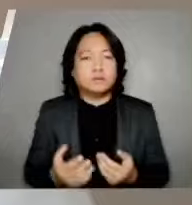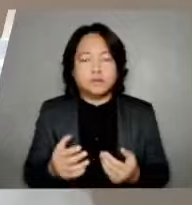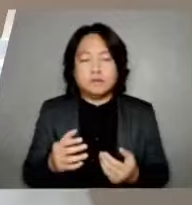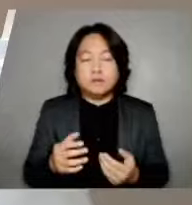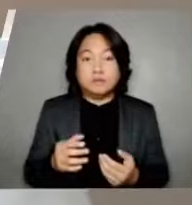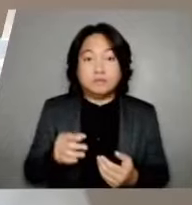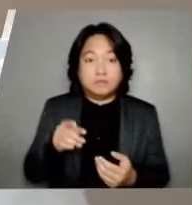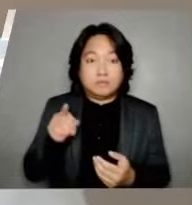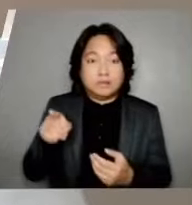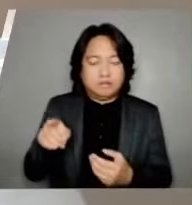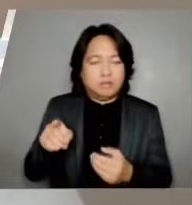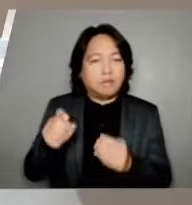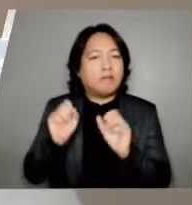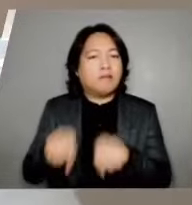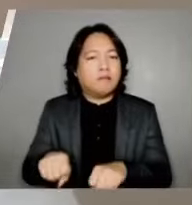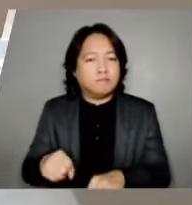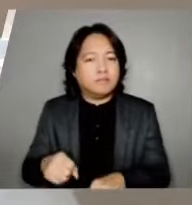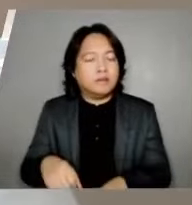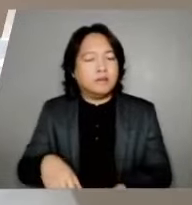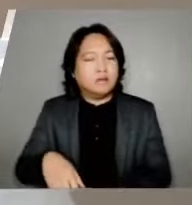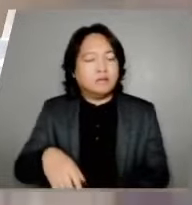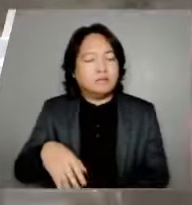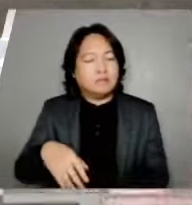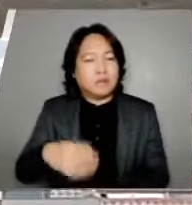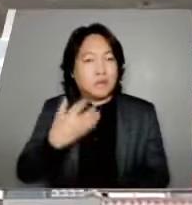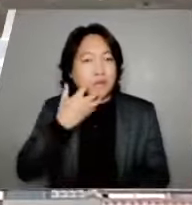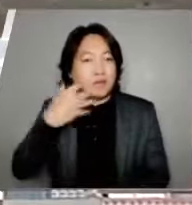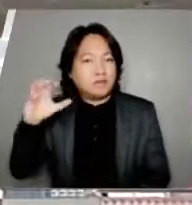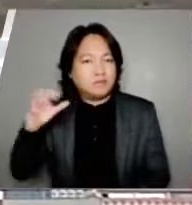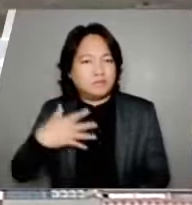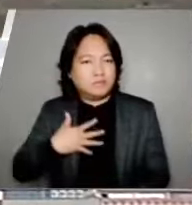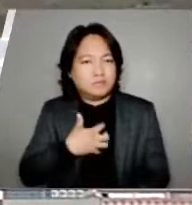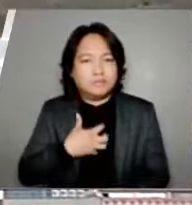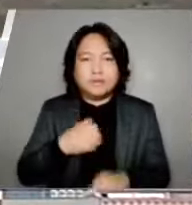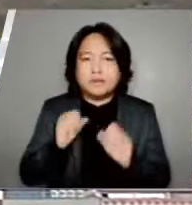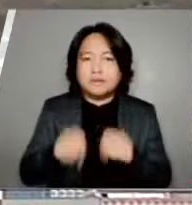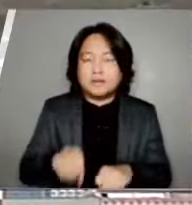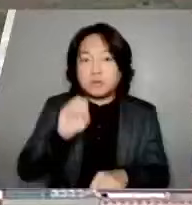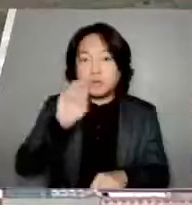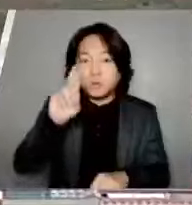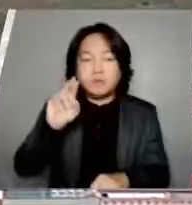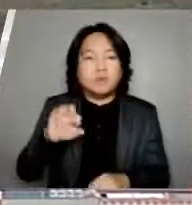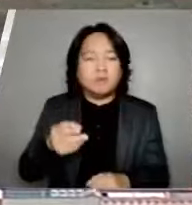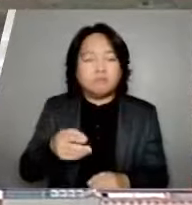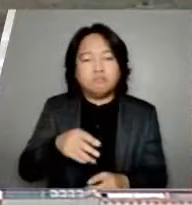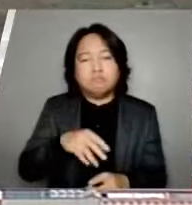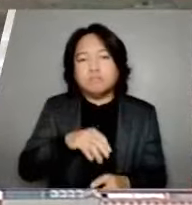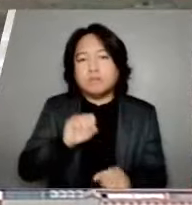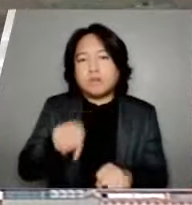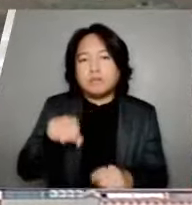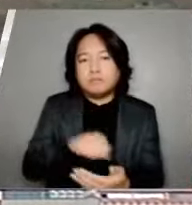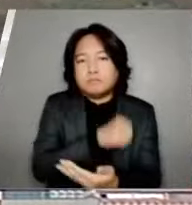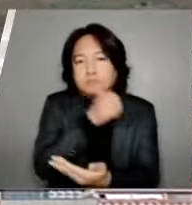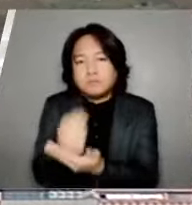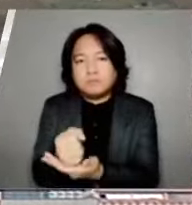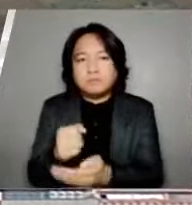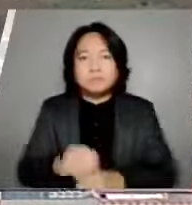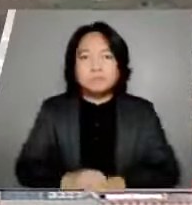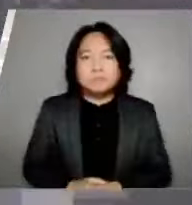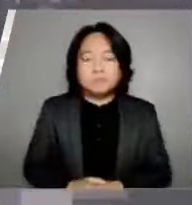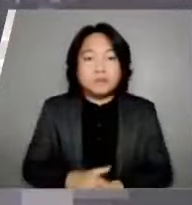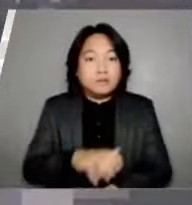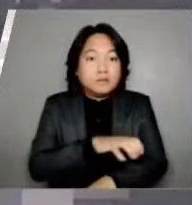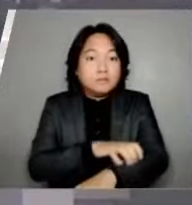some cases po, pwede rin po sila mag-collapse. Mas mataas pa ang heat index sa Makati na umabot sa 47.3 degrees